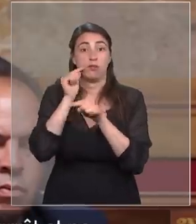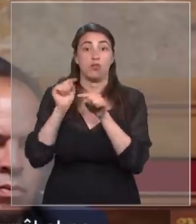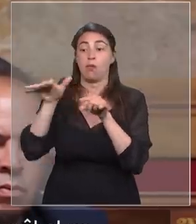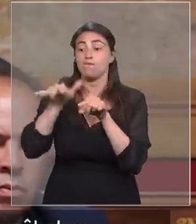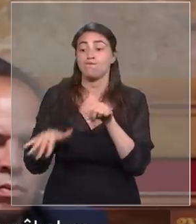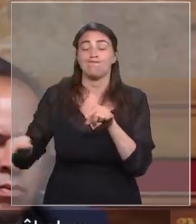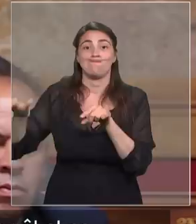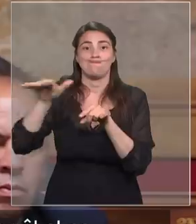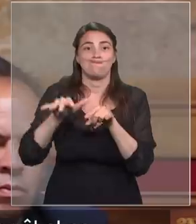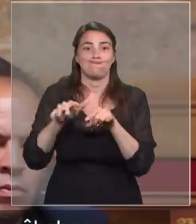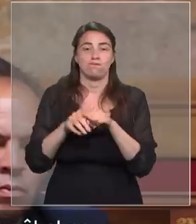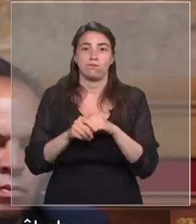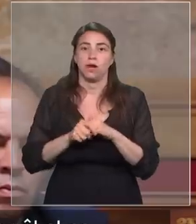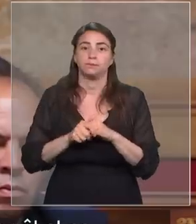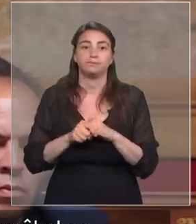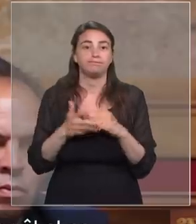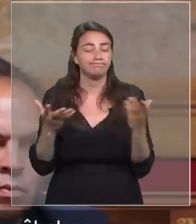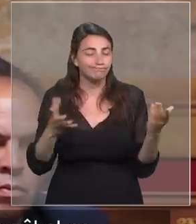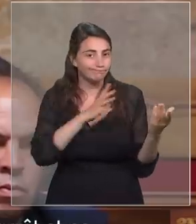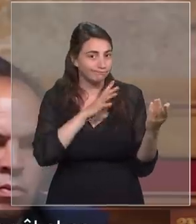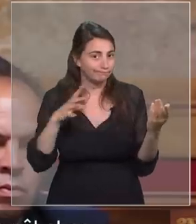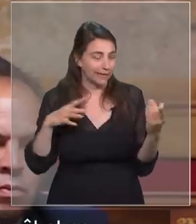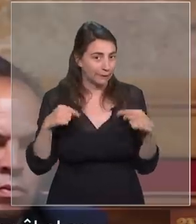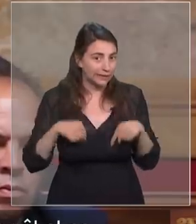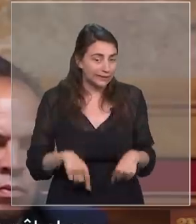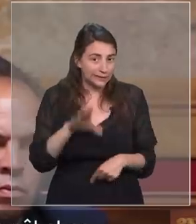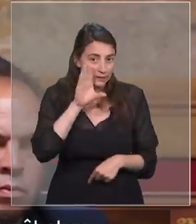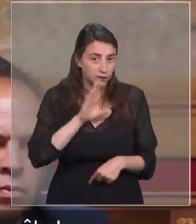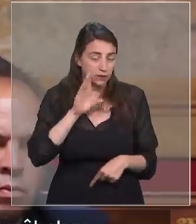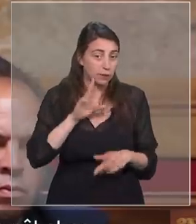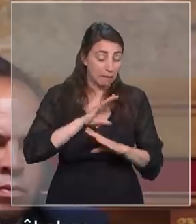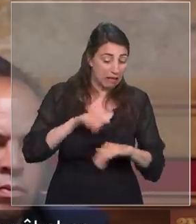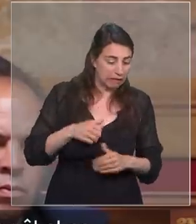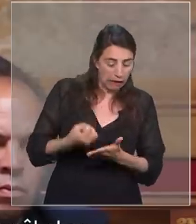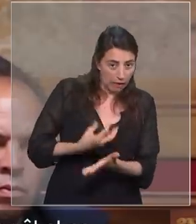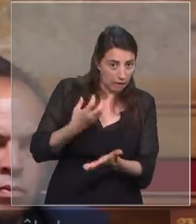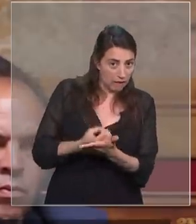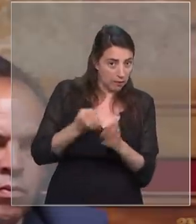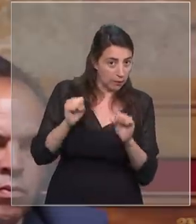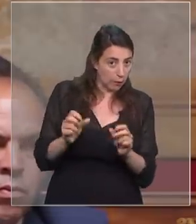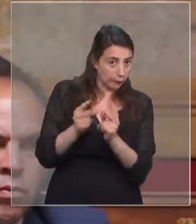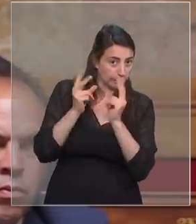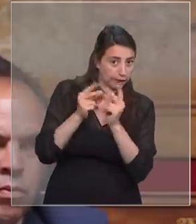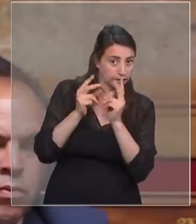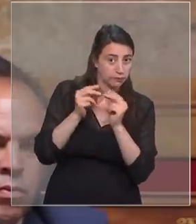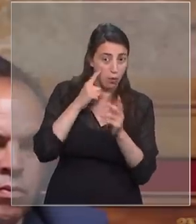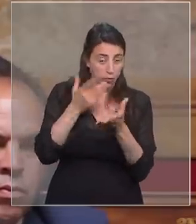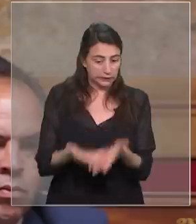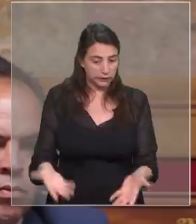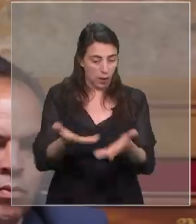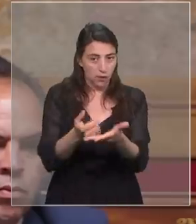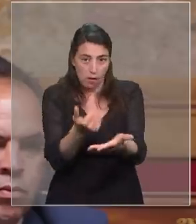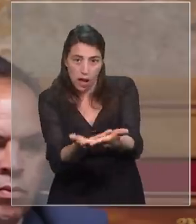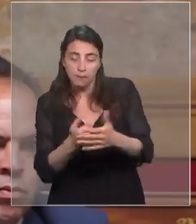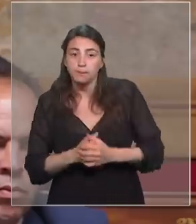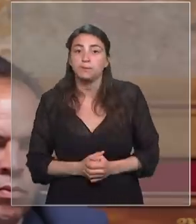la ministre, pourriez-vous nous communiquer les dernières informations dont vous disposez sur cette catastrophe ? Avons-nous une idée